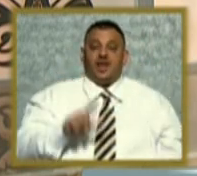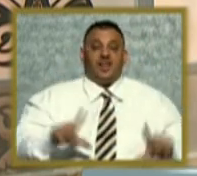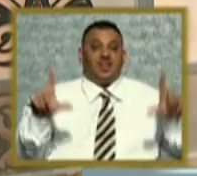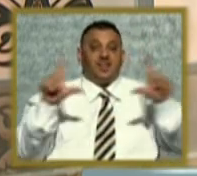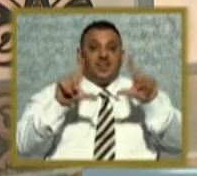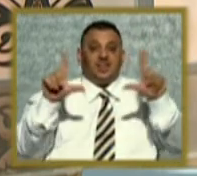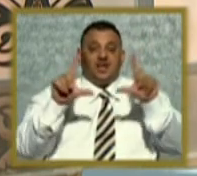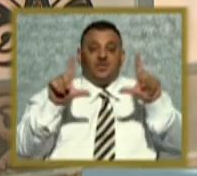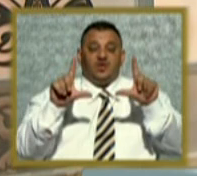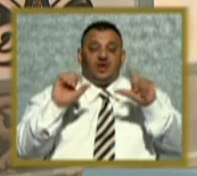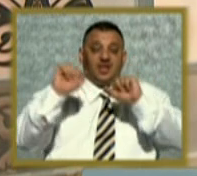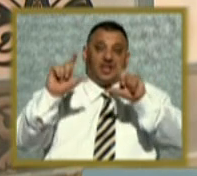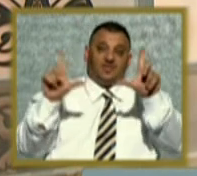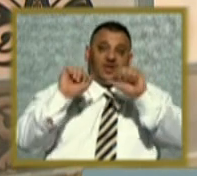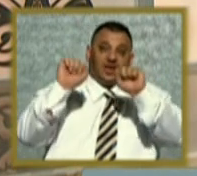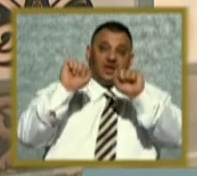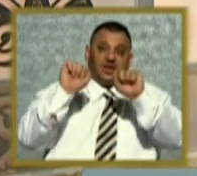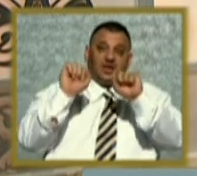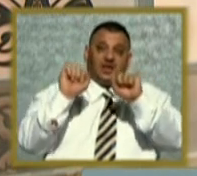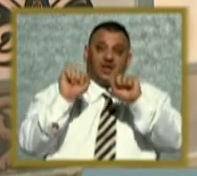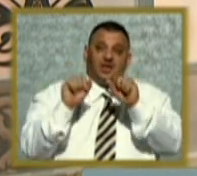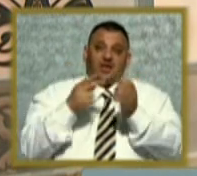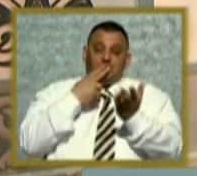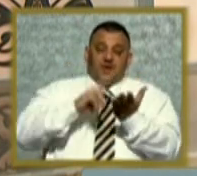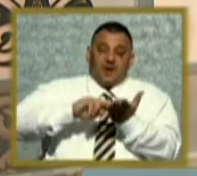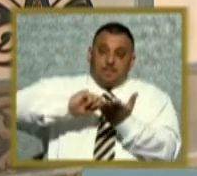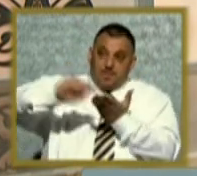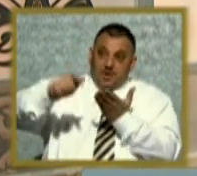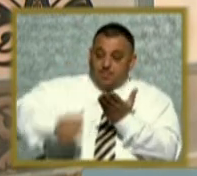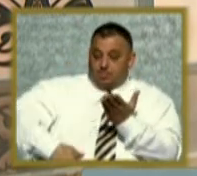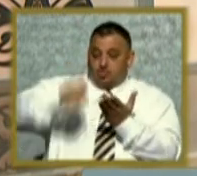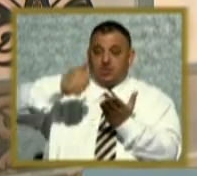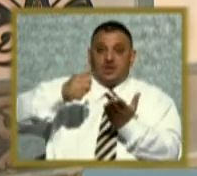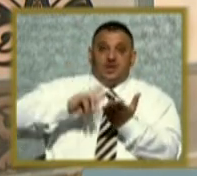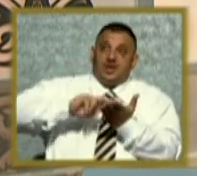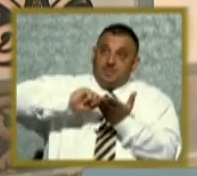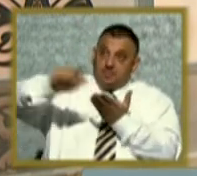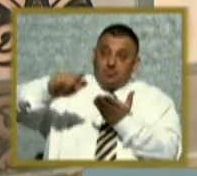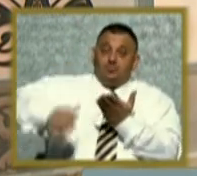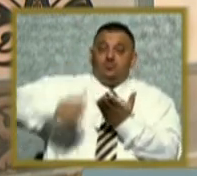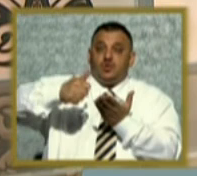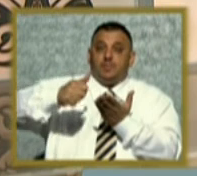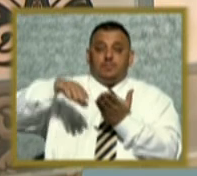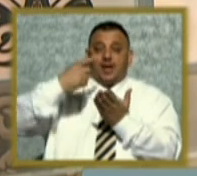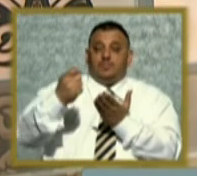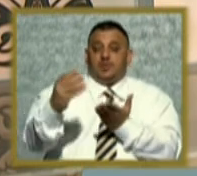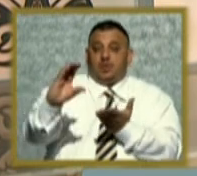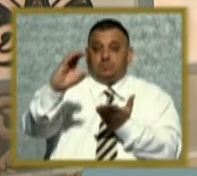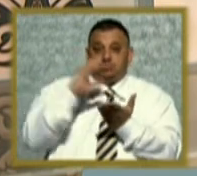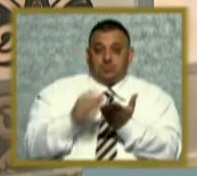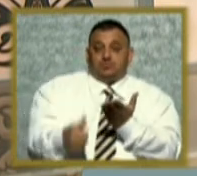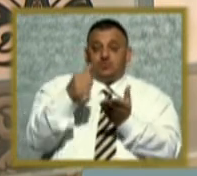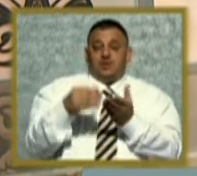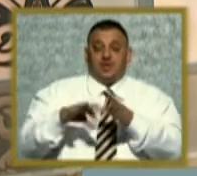البنك؟ قنوات أيوة قنوات نعم. إيه أرسل اسم إس ها؟ دا أقول لك أرسل يعني اسم كذا واتصل